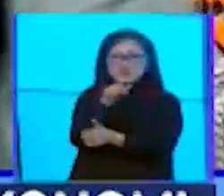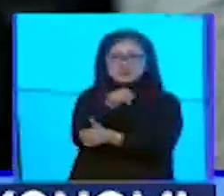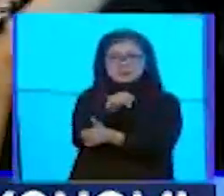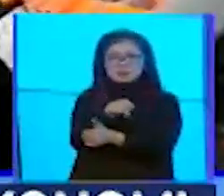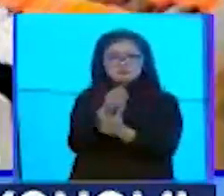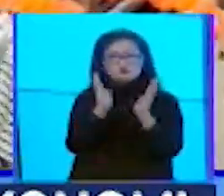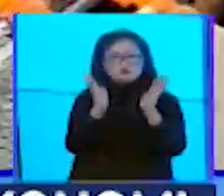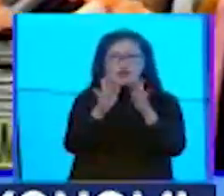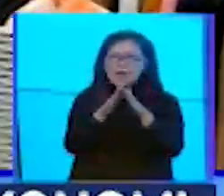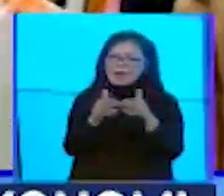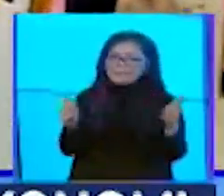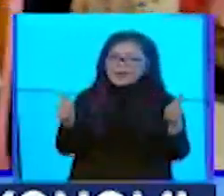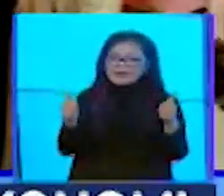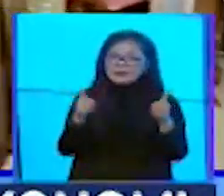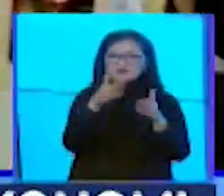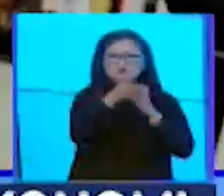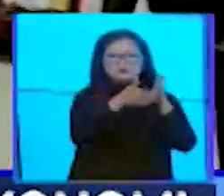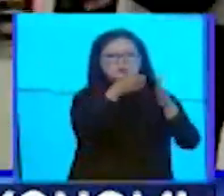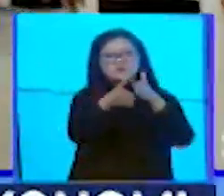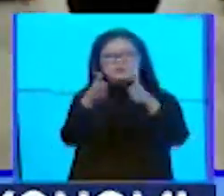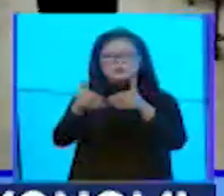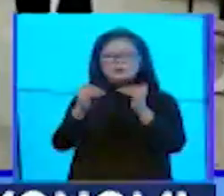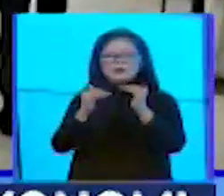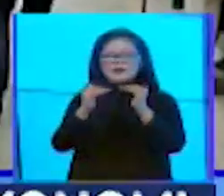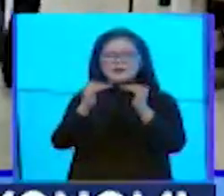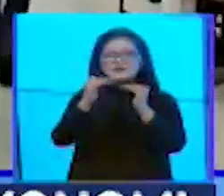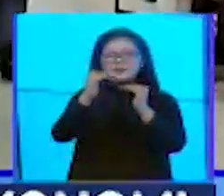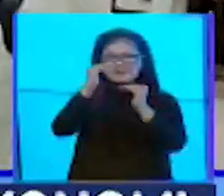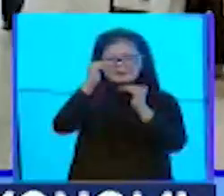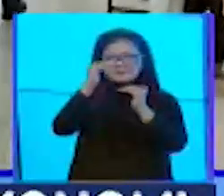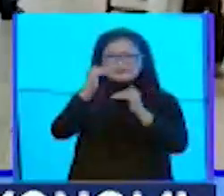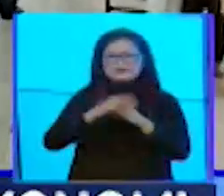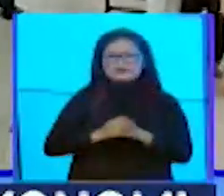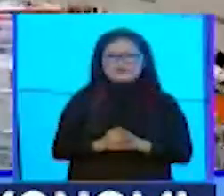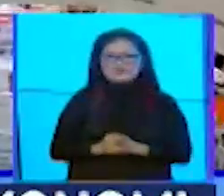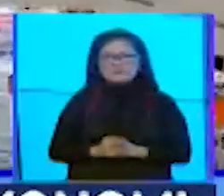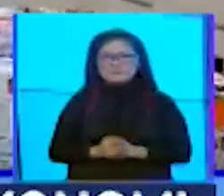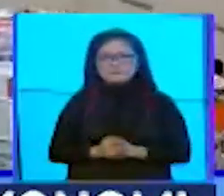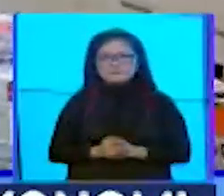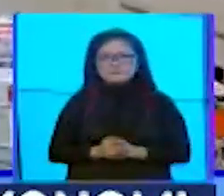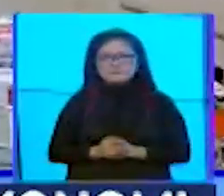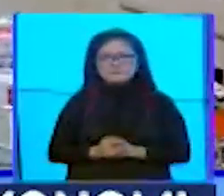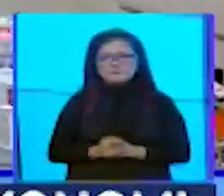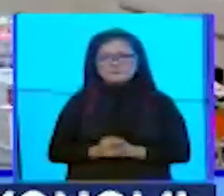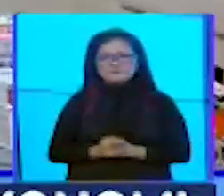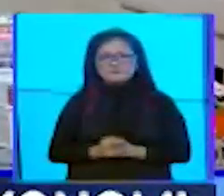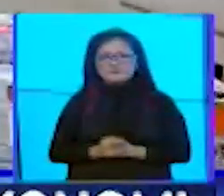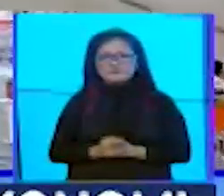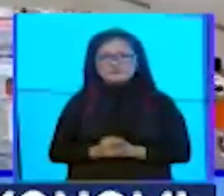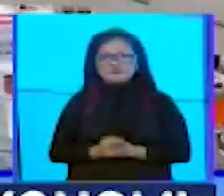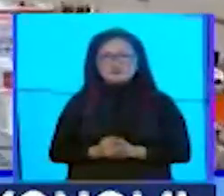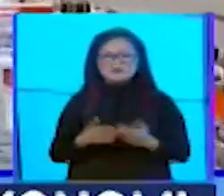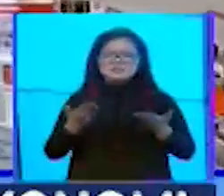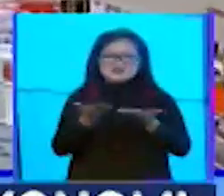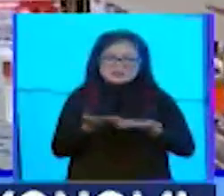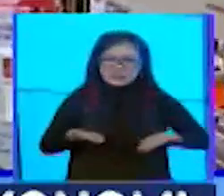sangat lambat karena perkantorannya pegawai-pegawai pekerja masih belum masuk. Jadi kondisi ini diharapkan masih bisa tetap